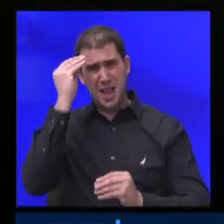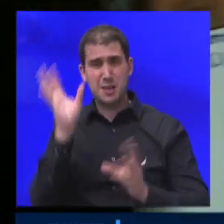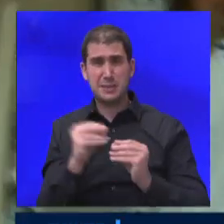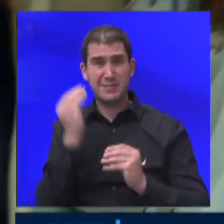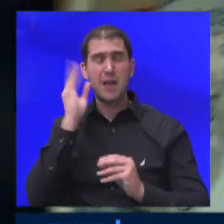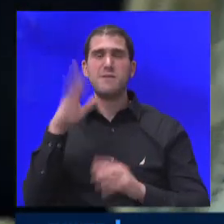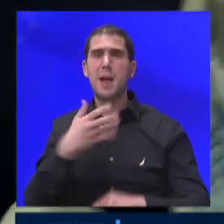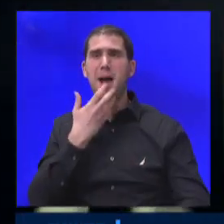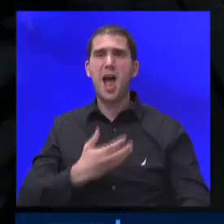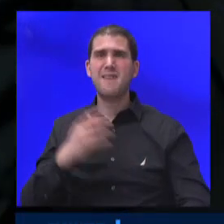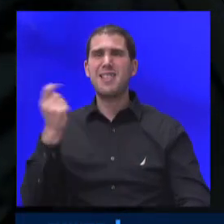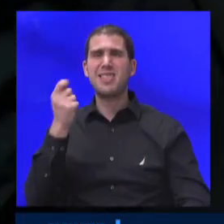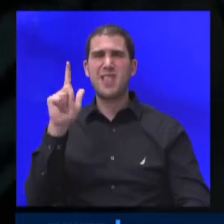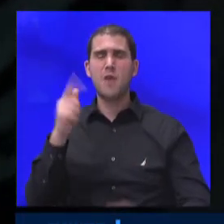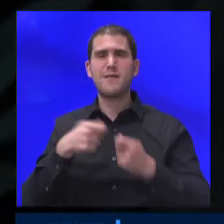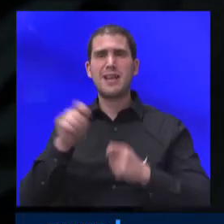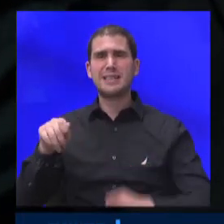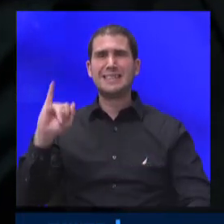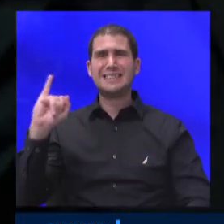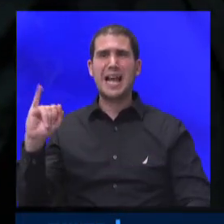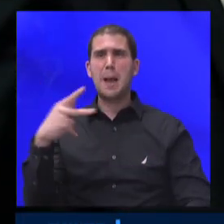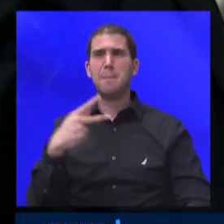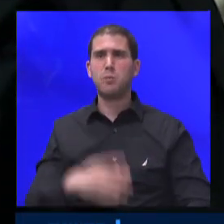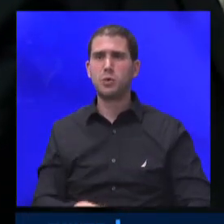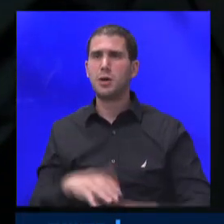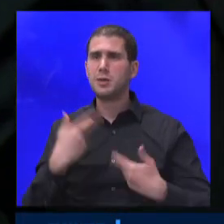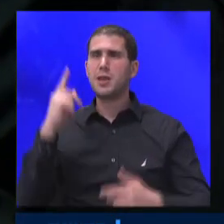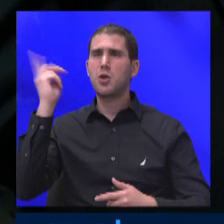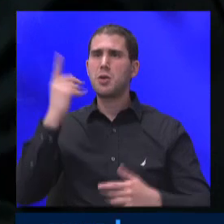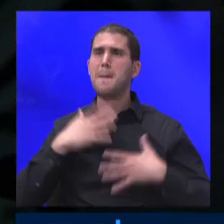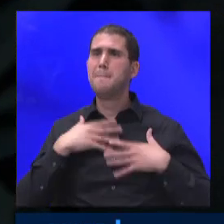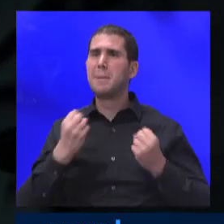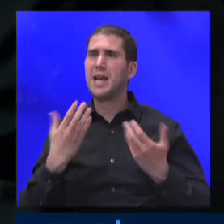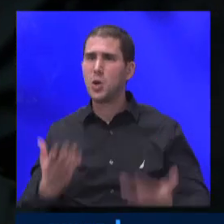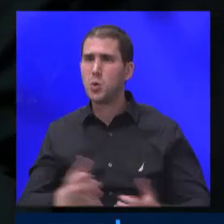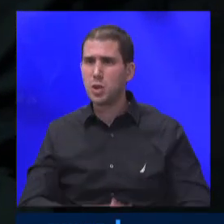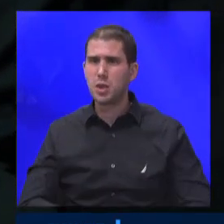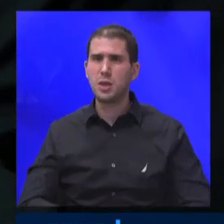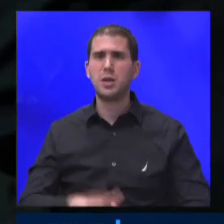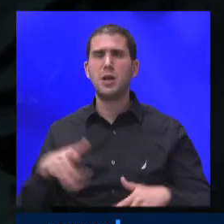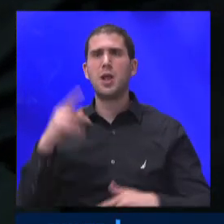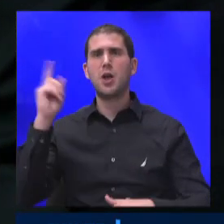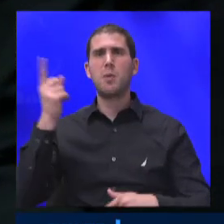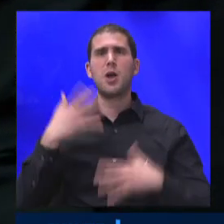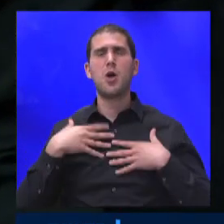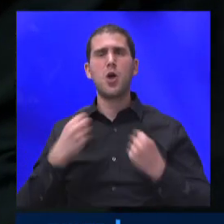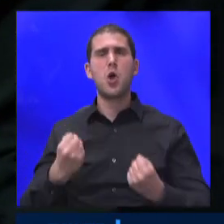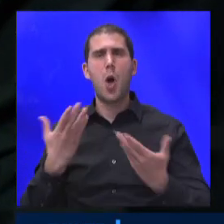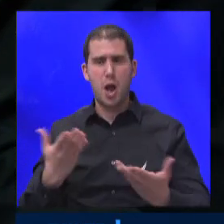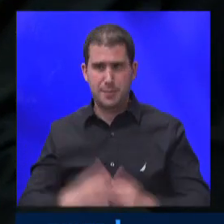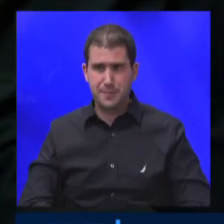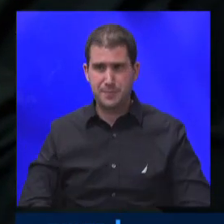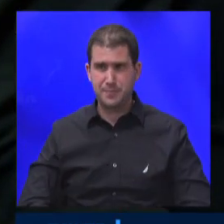חבר הכנסת יצחק פינדרוס. שייתן לכם הקדוש ברוך הוא בריאות, שייתן לכם הקדוש ברוך הוא כוח, שאת בעזר